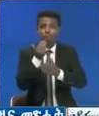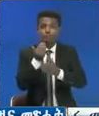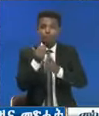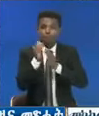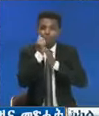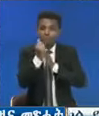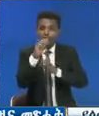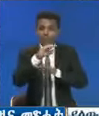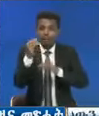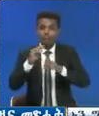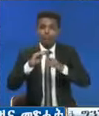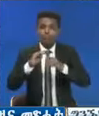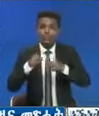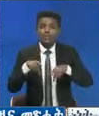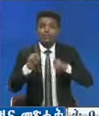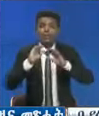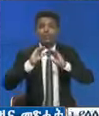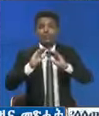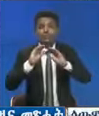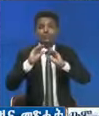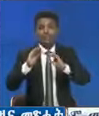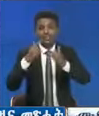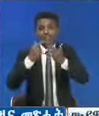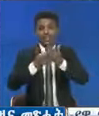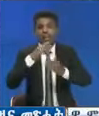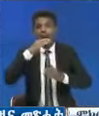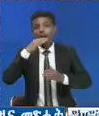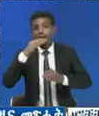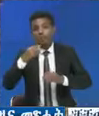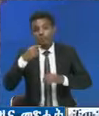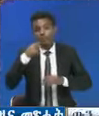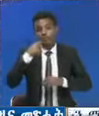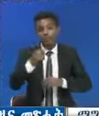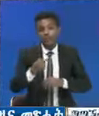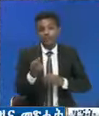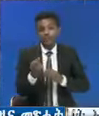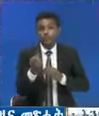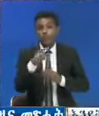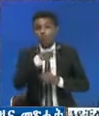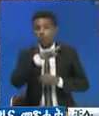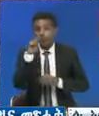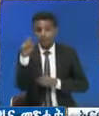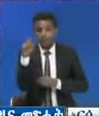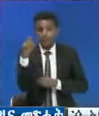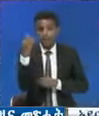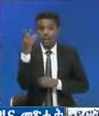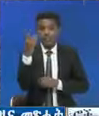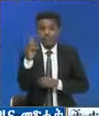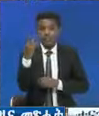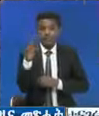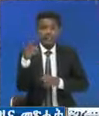ያው ግብርና ባስተማረን ያው አቮካዶ የሚባል ይኸው ወደ 117 ግር ተክል